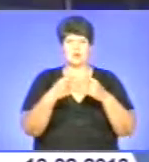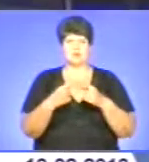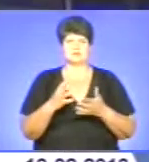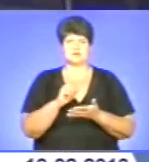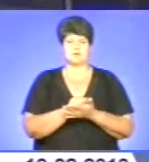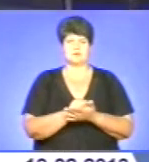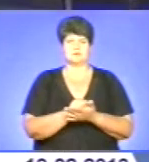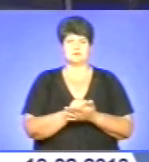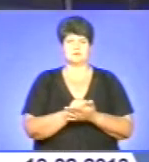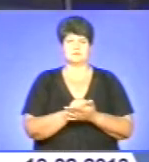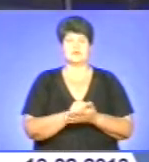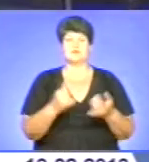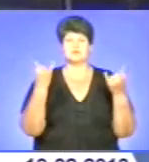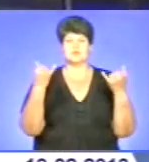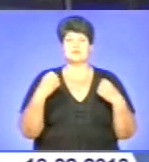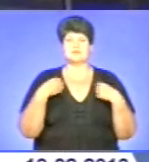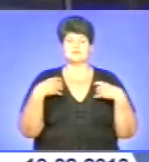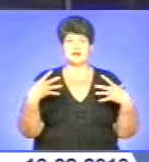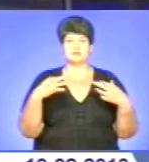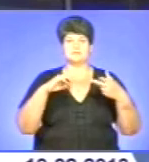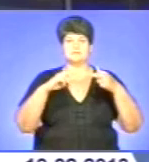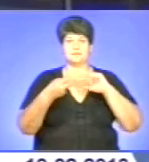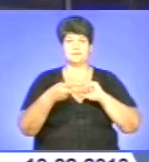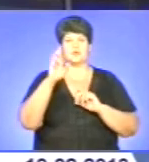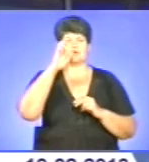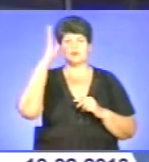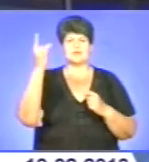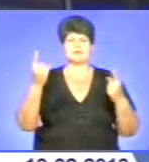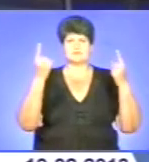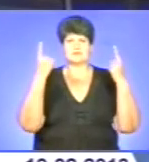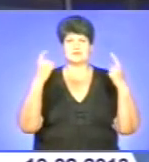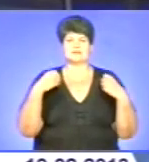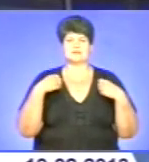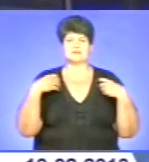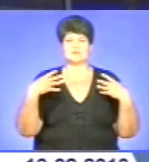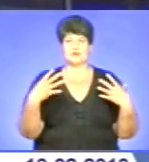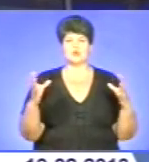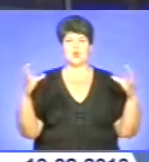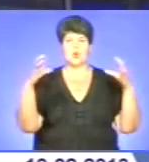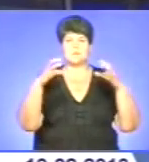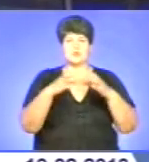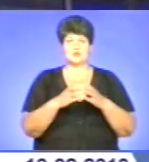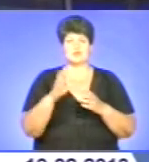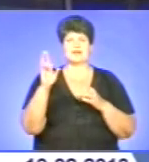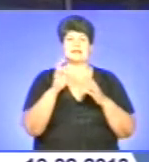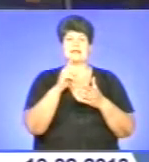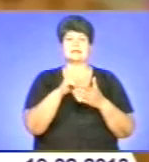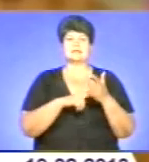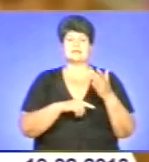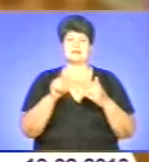покоління сьогодні свято Преображення Господнього одне з найбільших свят у році об'єднує християн всього